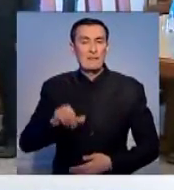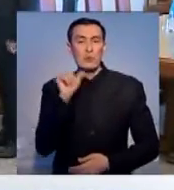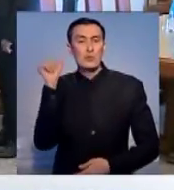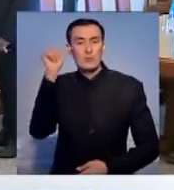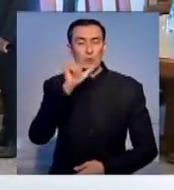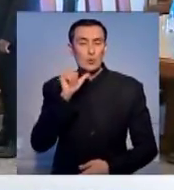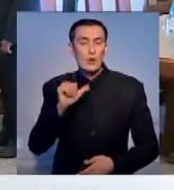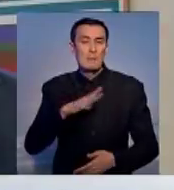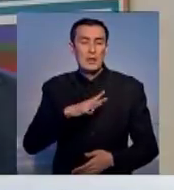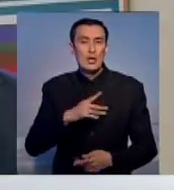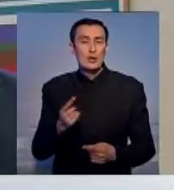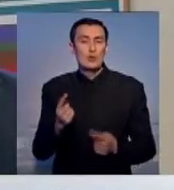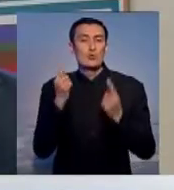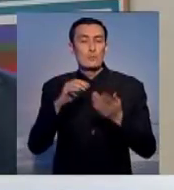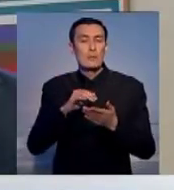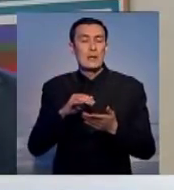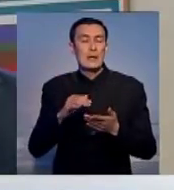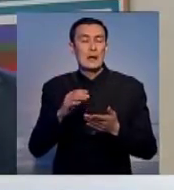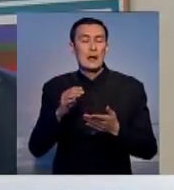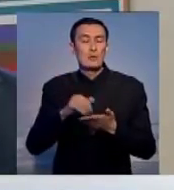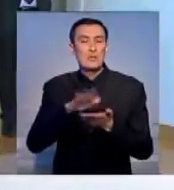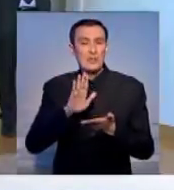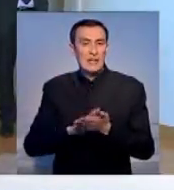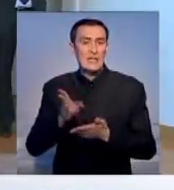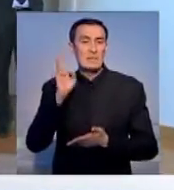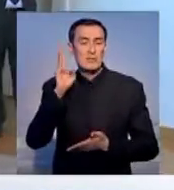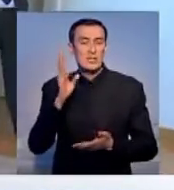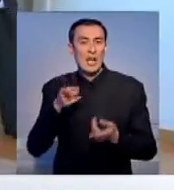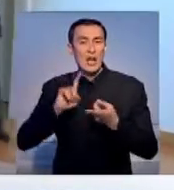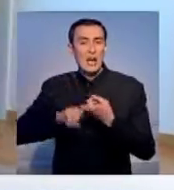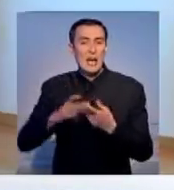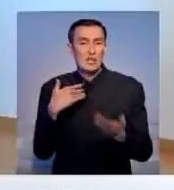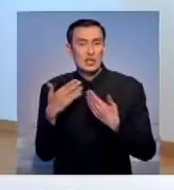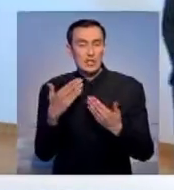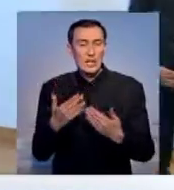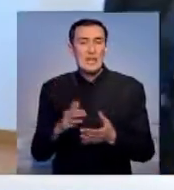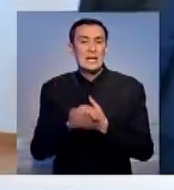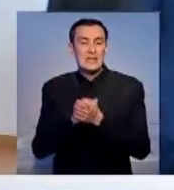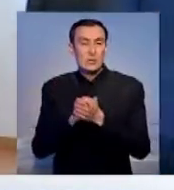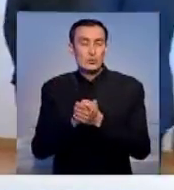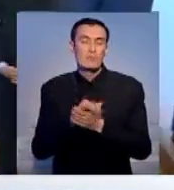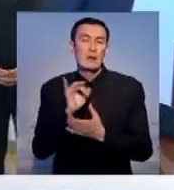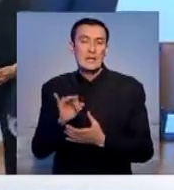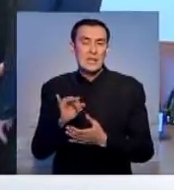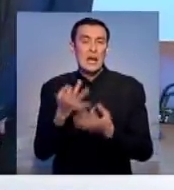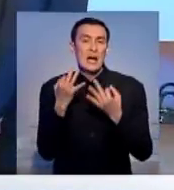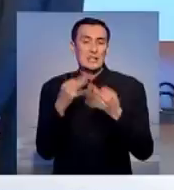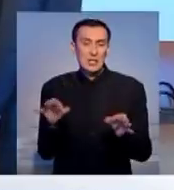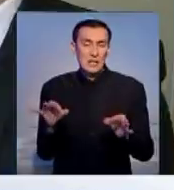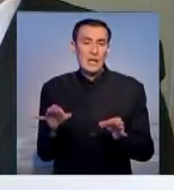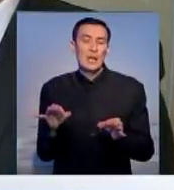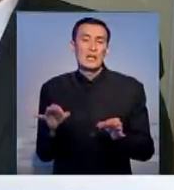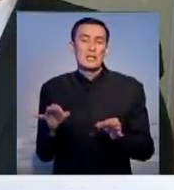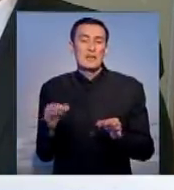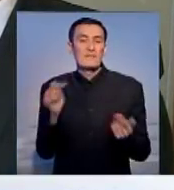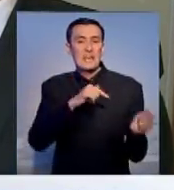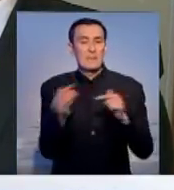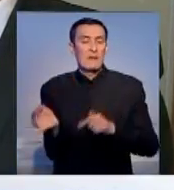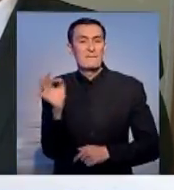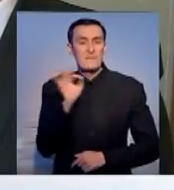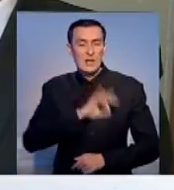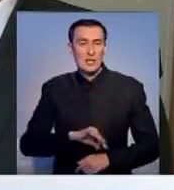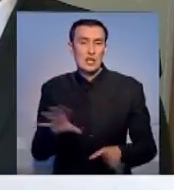году отметили юбилей установления дипломатических отношений, объединяет крепкая дружба, а также открытое, конструктивное и